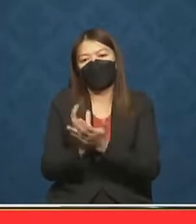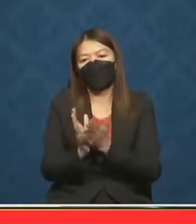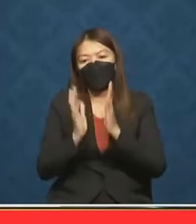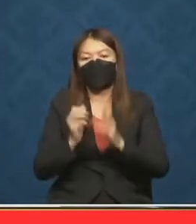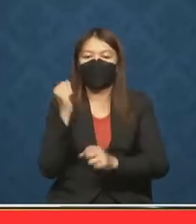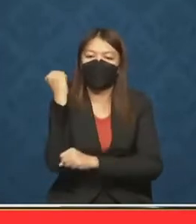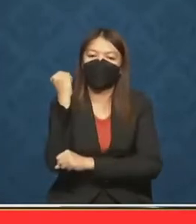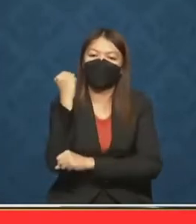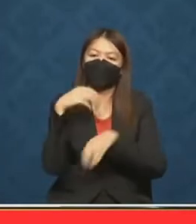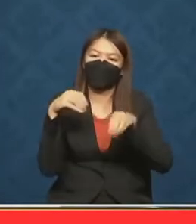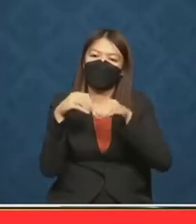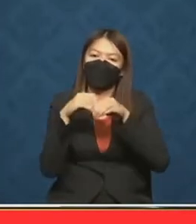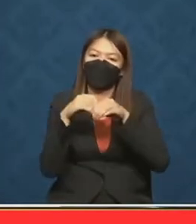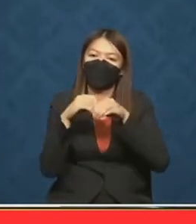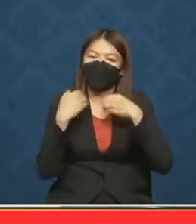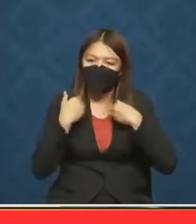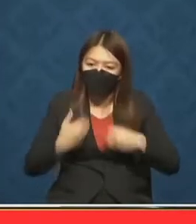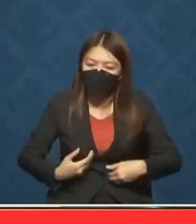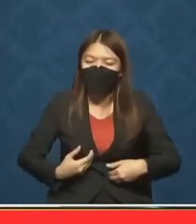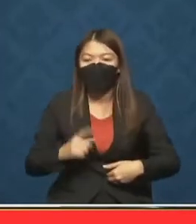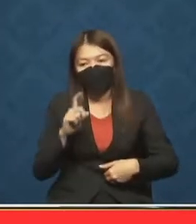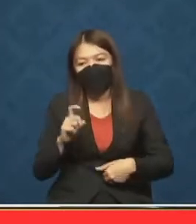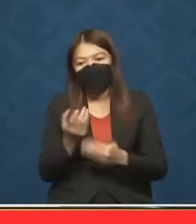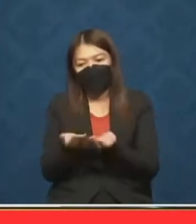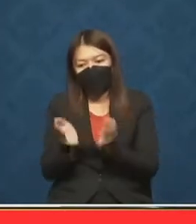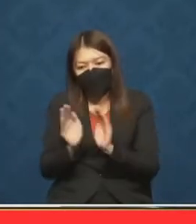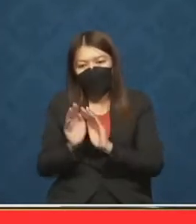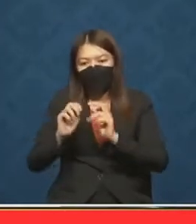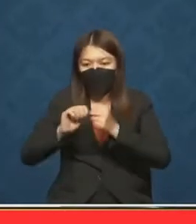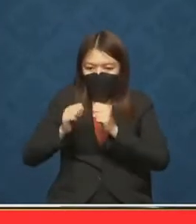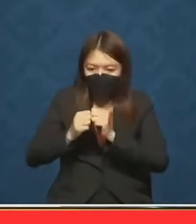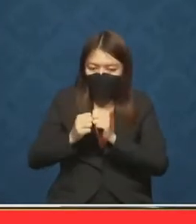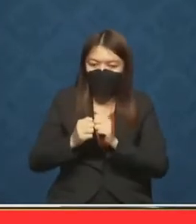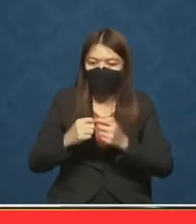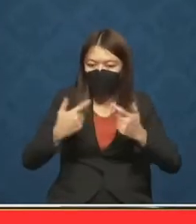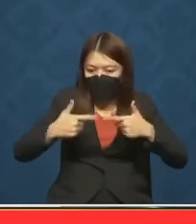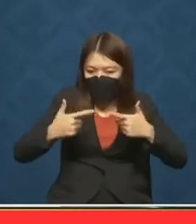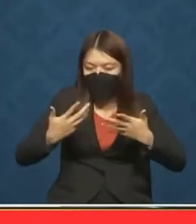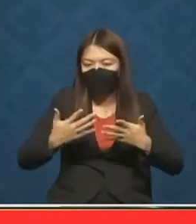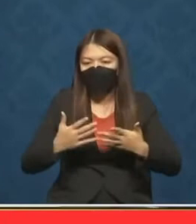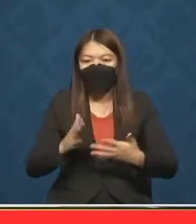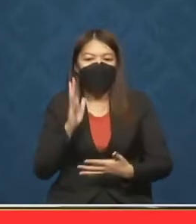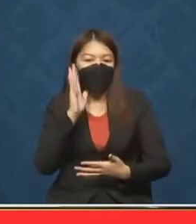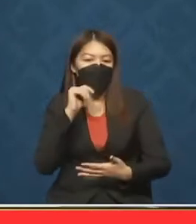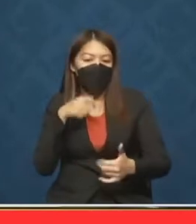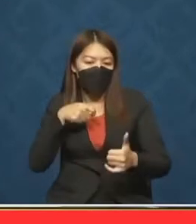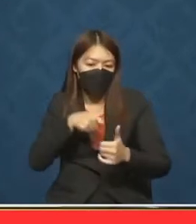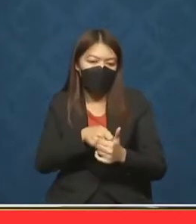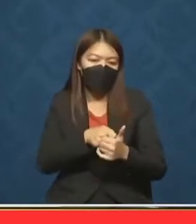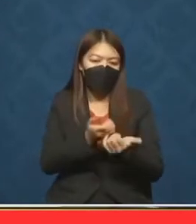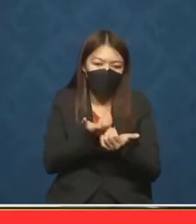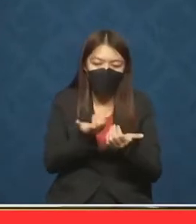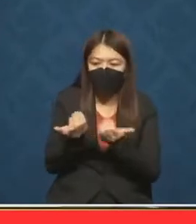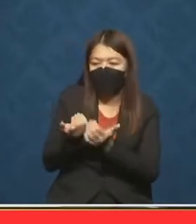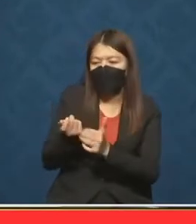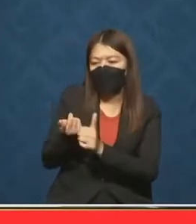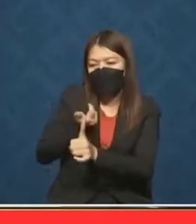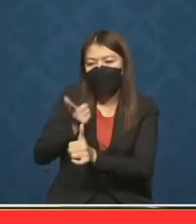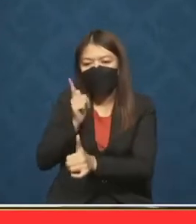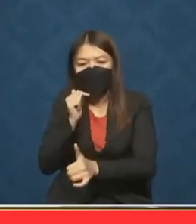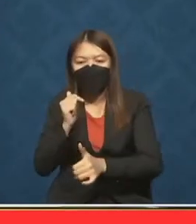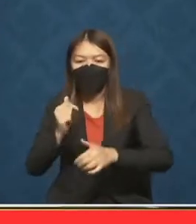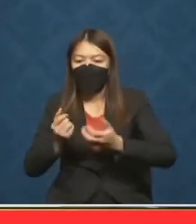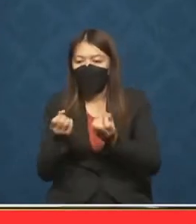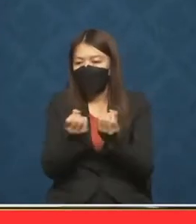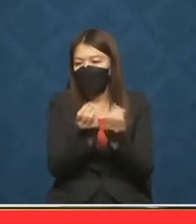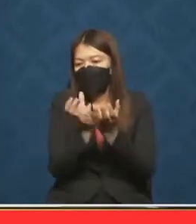ลง จะตายกหมดแล้วขอบครัวมีปัญหาขอบครัวแตกแยกพ่อค่าลูกลูกค่าแม่บ้านแตกสะ